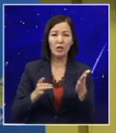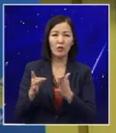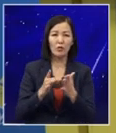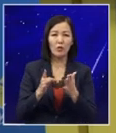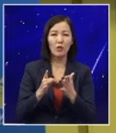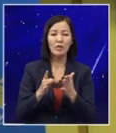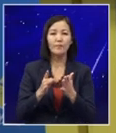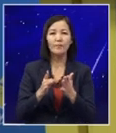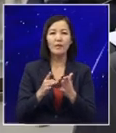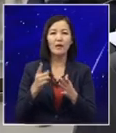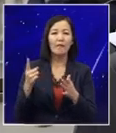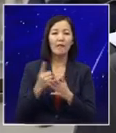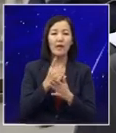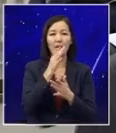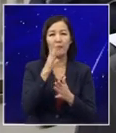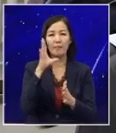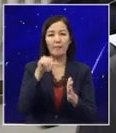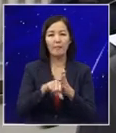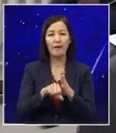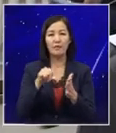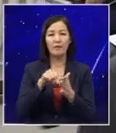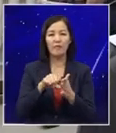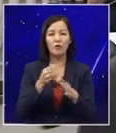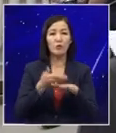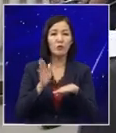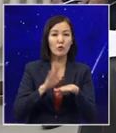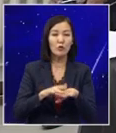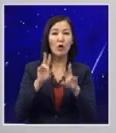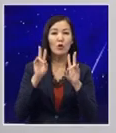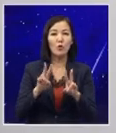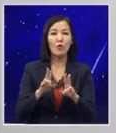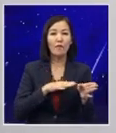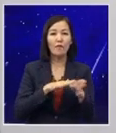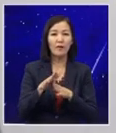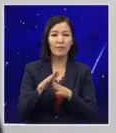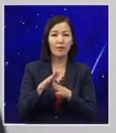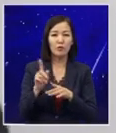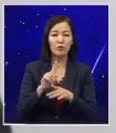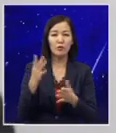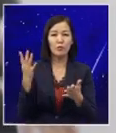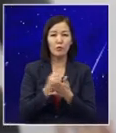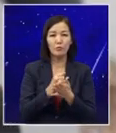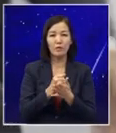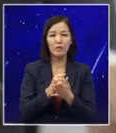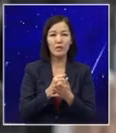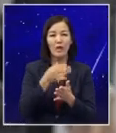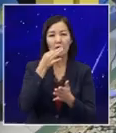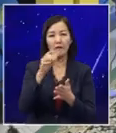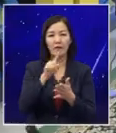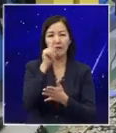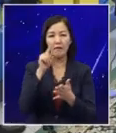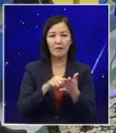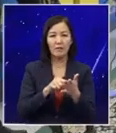региона. Уложиться в отведенное время оказалось довольно сложно, но кандидаты выполнили максимум, чтобы успеть дать развернутые ответы на